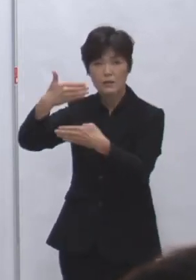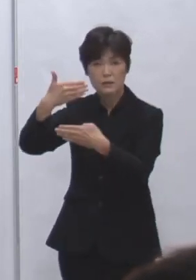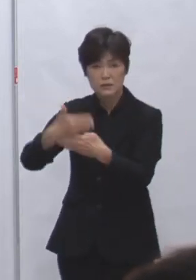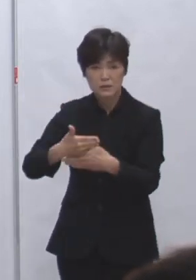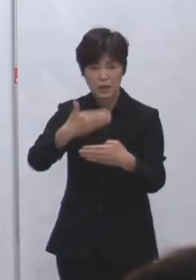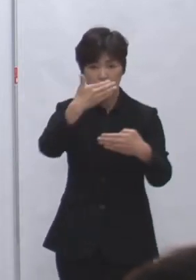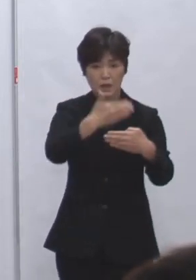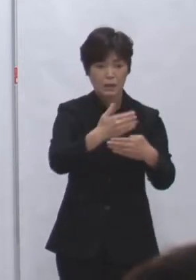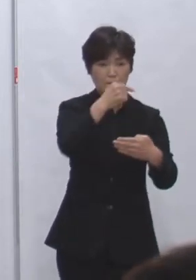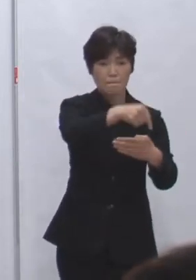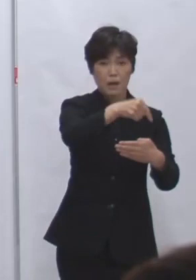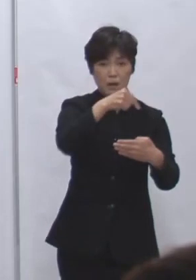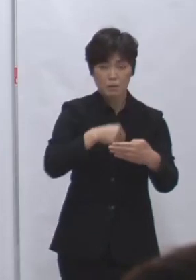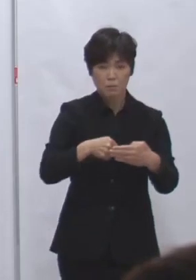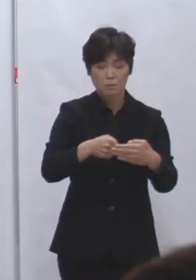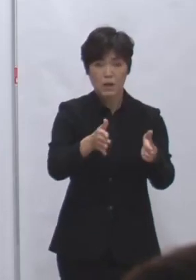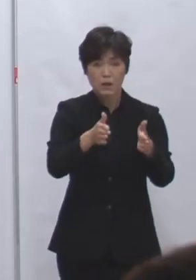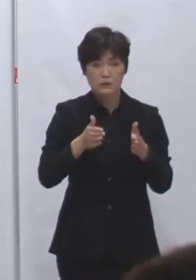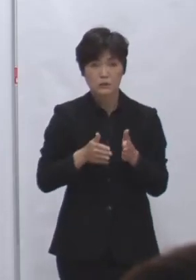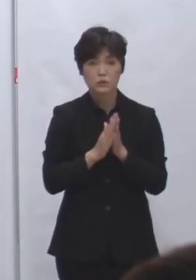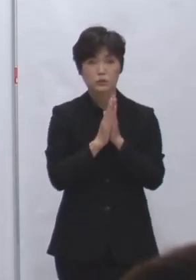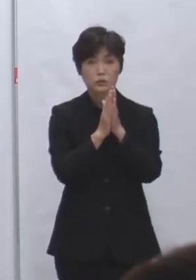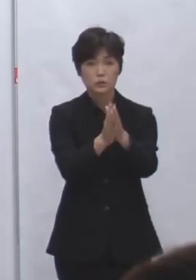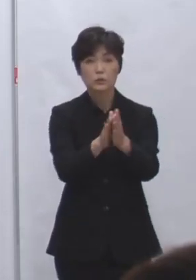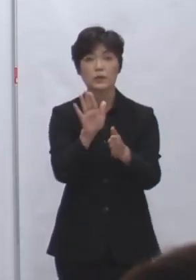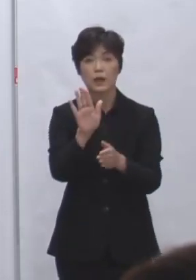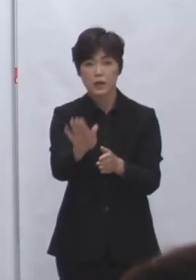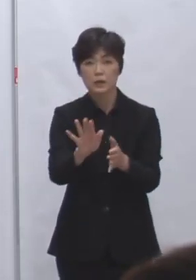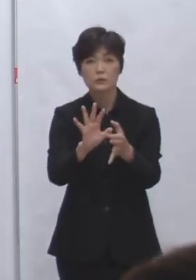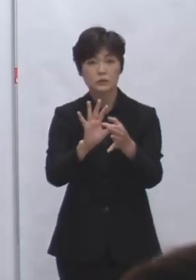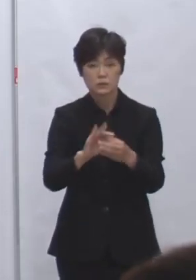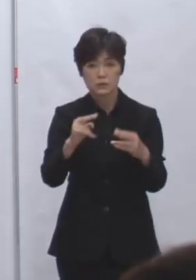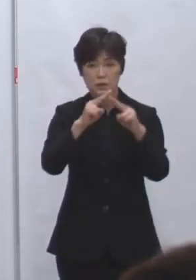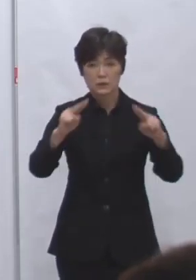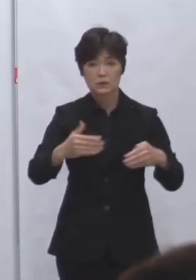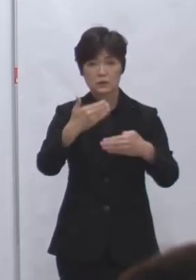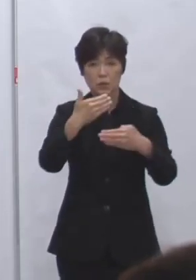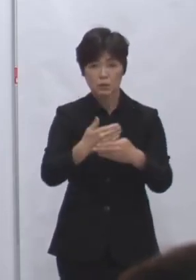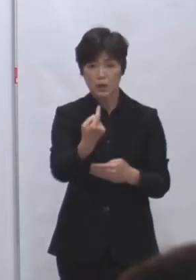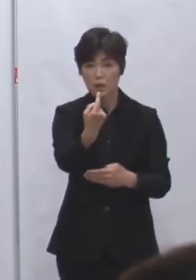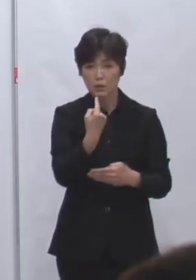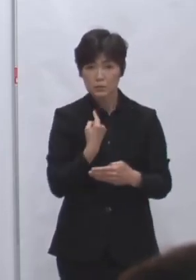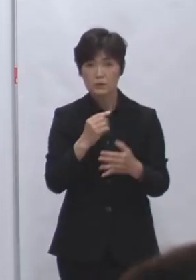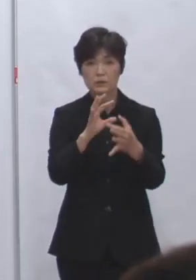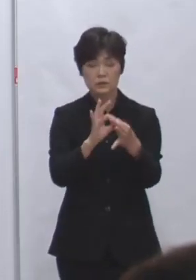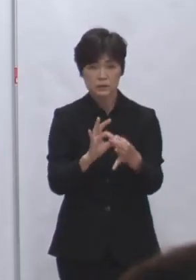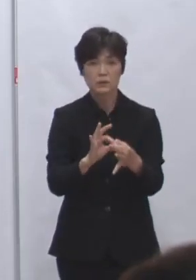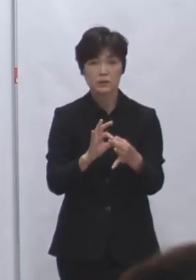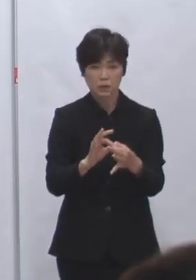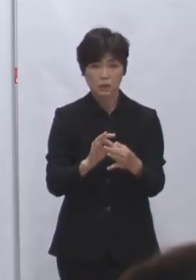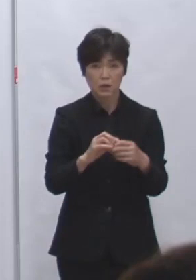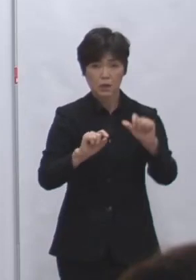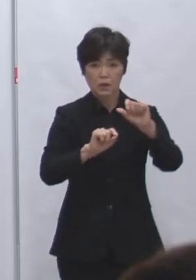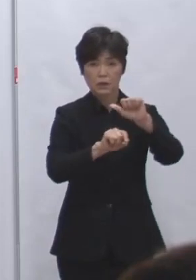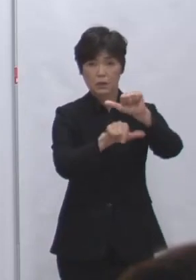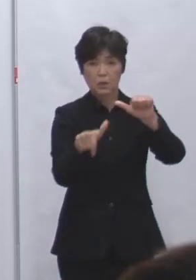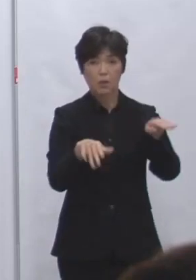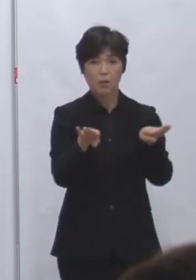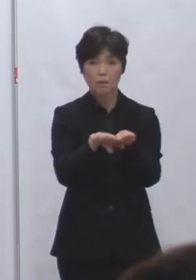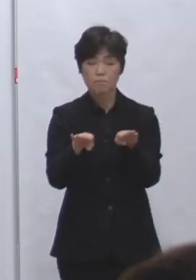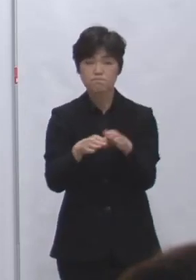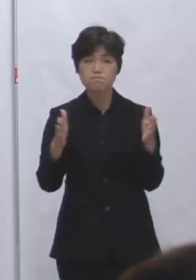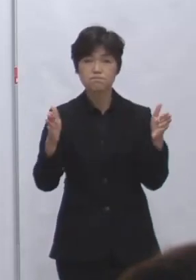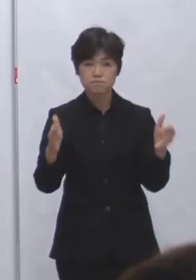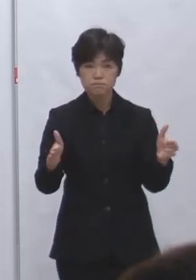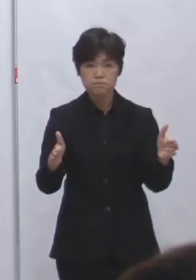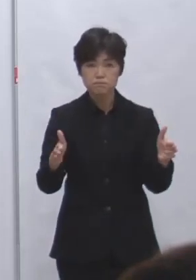県境をまたぐ自粛要請がされておりますので、本県への訪問についてはゴールデンウィーク期間